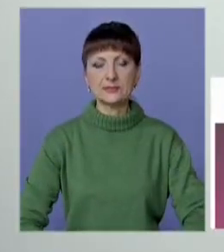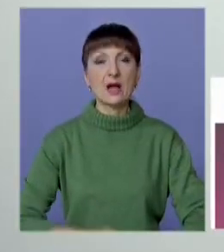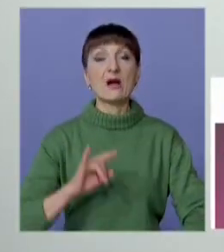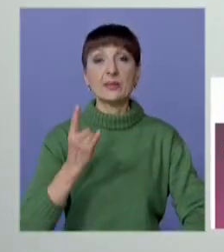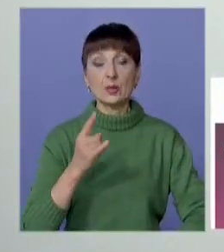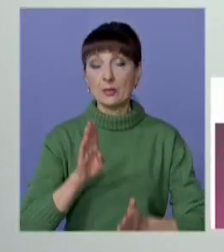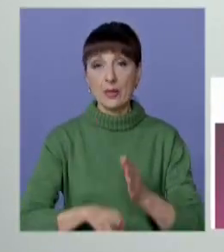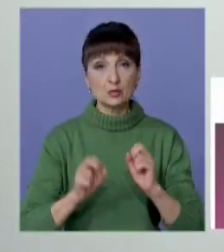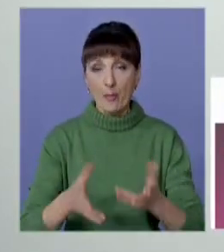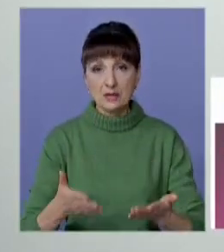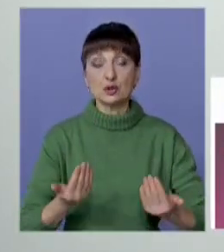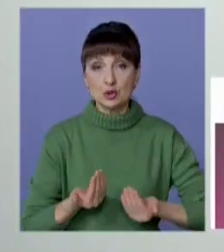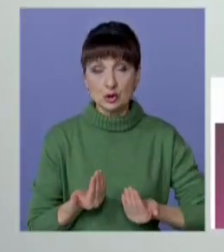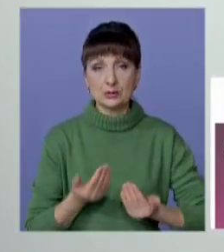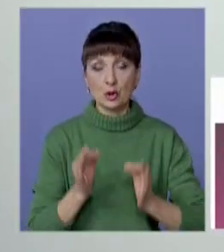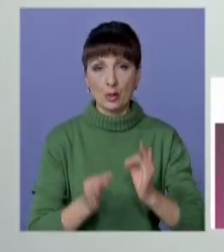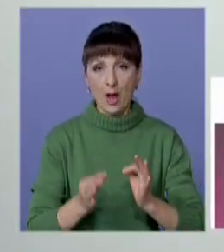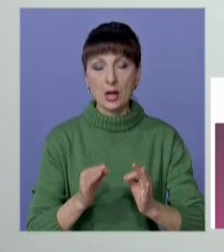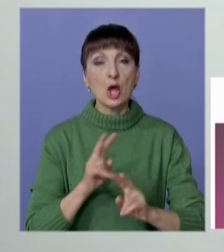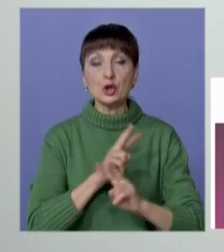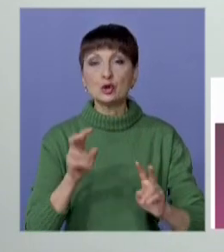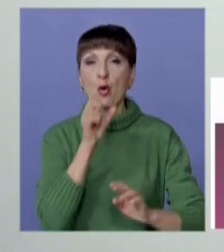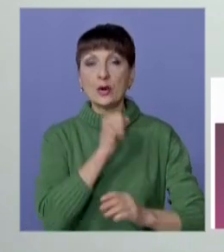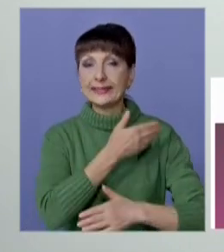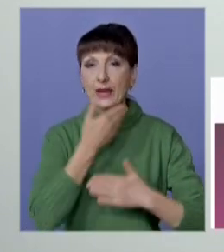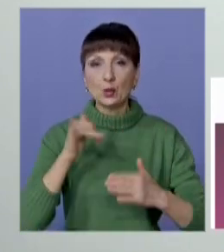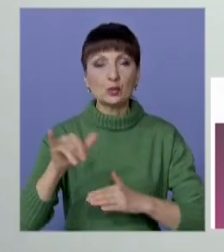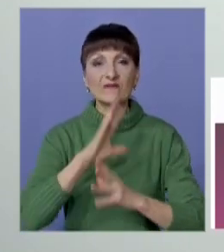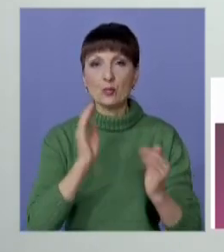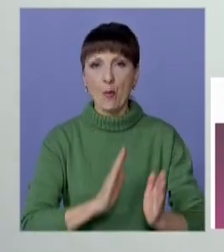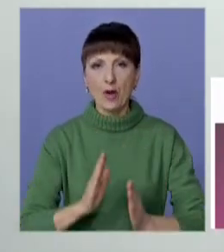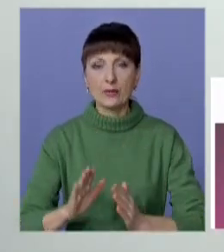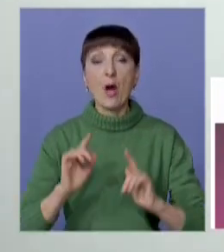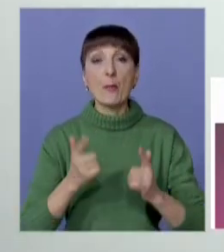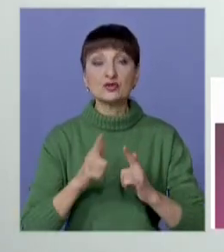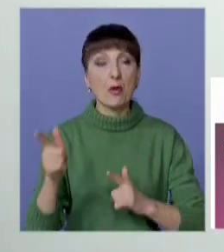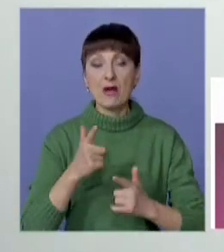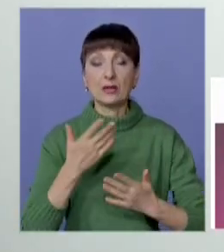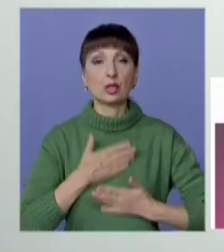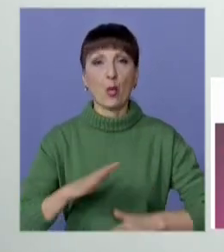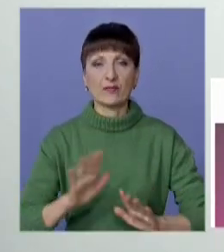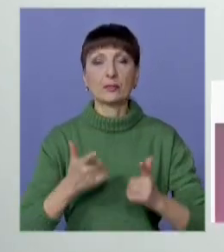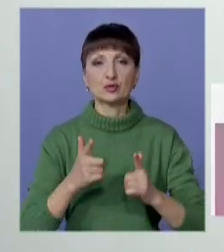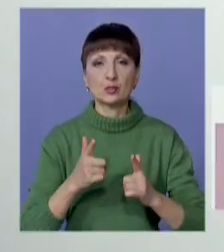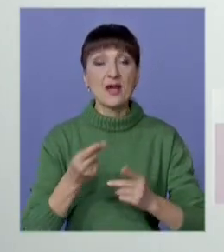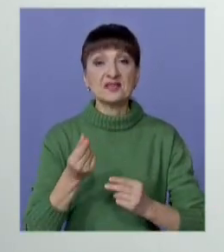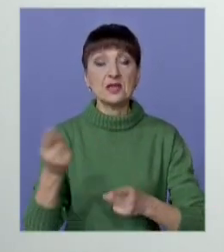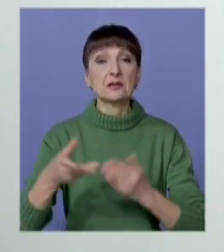Ребенок в безопасности, жив и здоров. Его никто не крал, у него все на месте. Но почему-то они не удовлетворены.